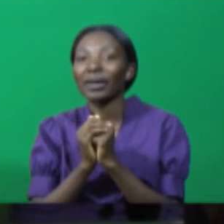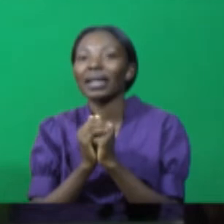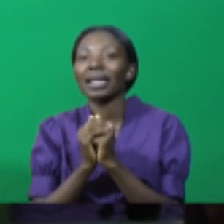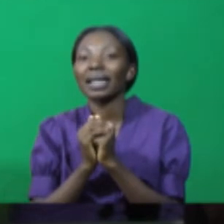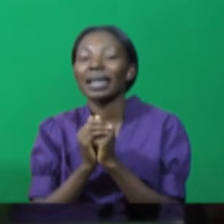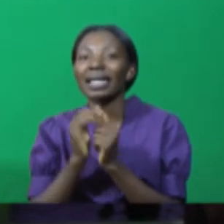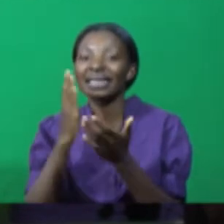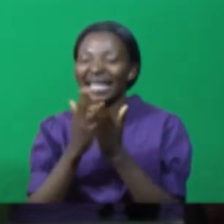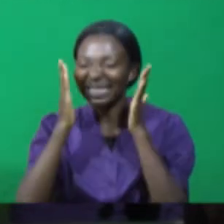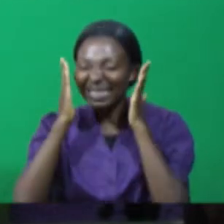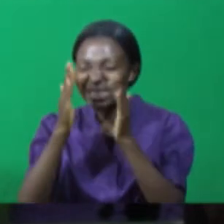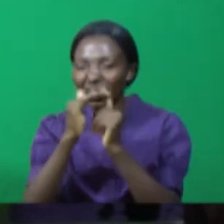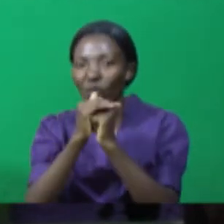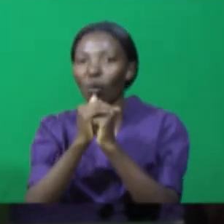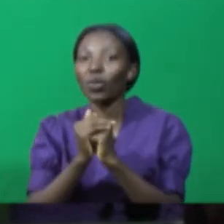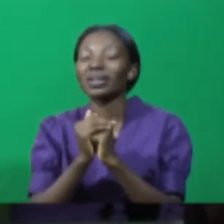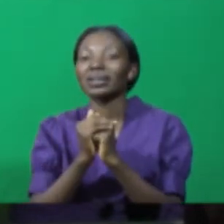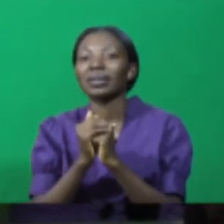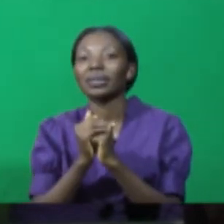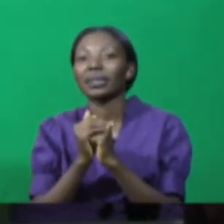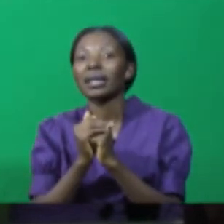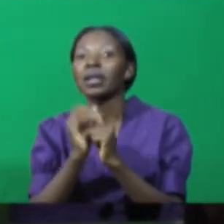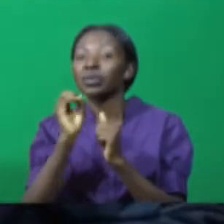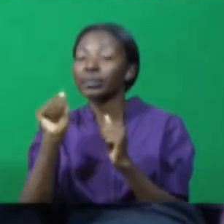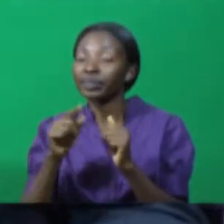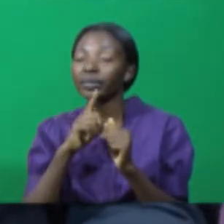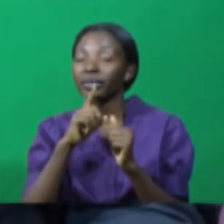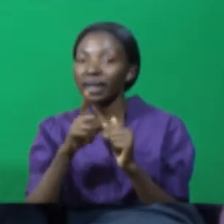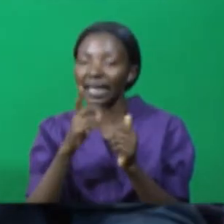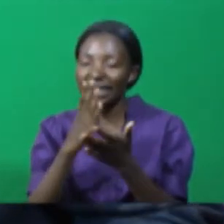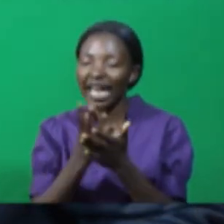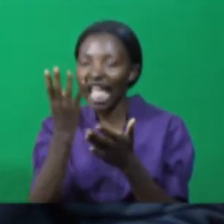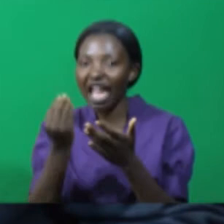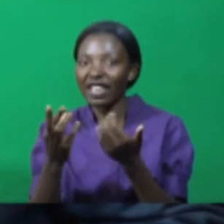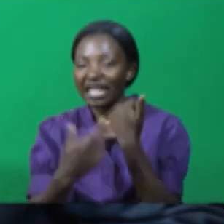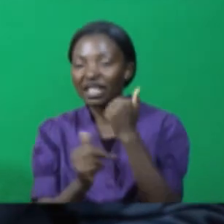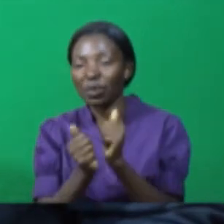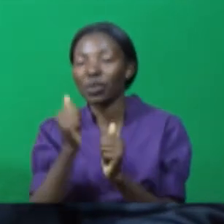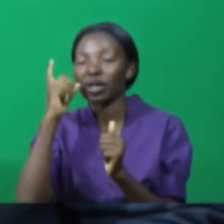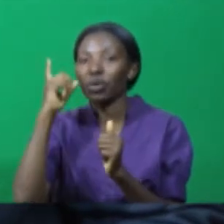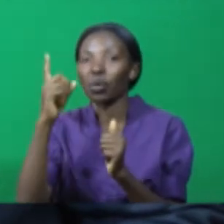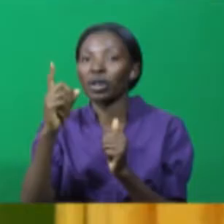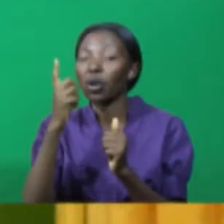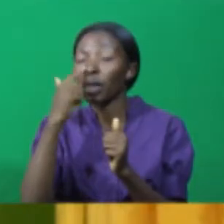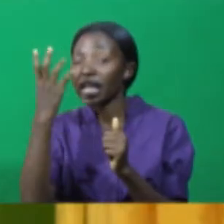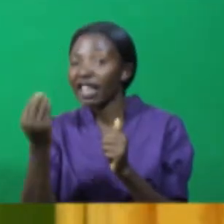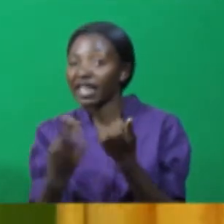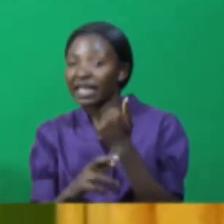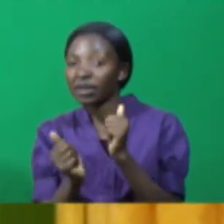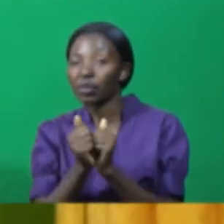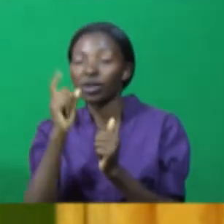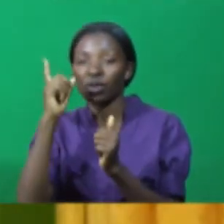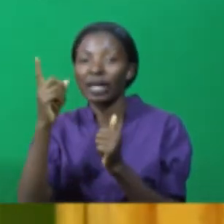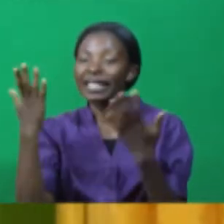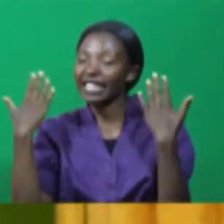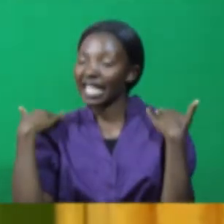kuita ka serious sekunge zvinonzi. Saka muri kuti panda hukama. Panoda hukama naMwari. Kana muine hukama, ngirosi